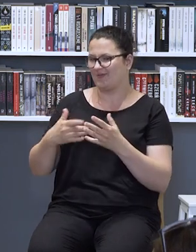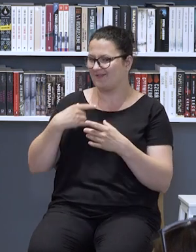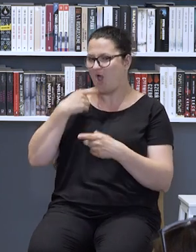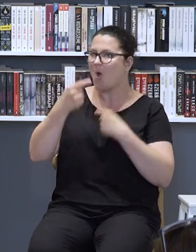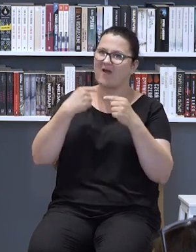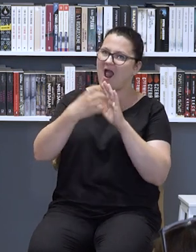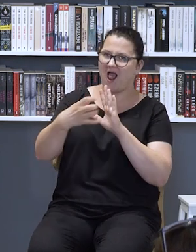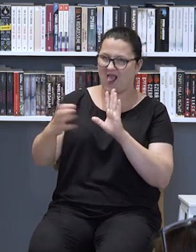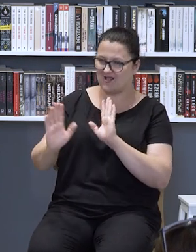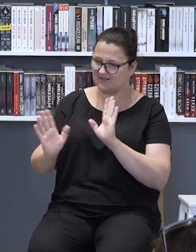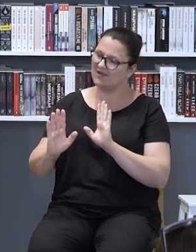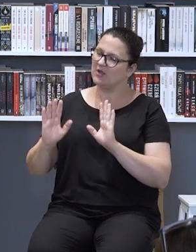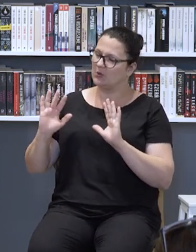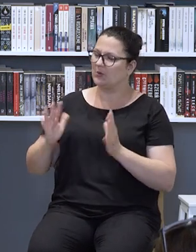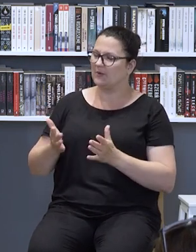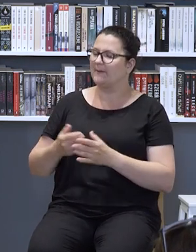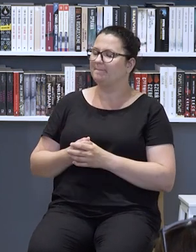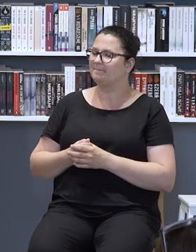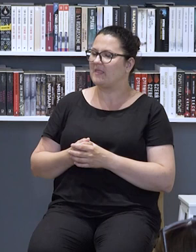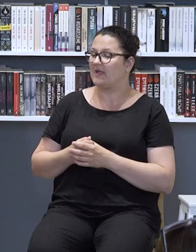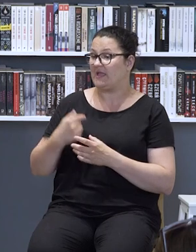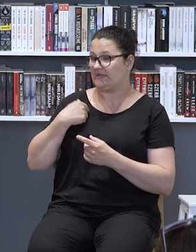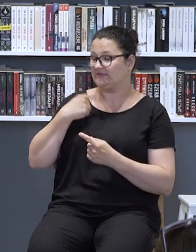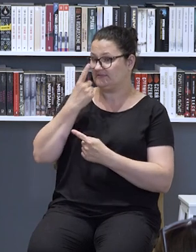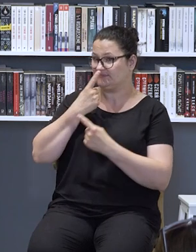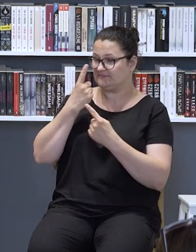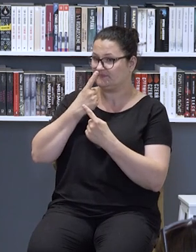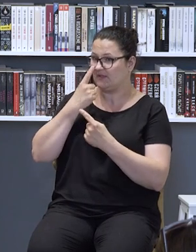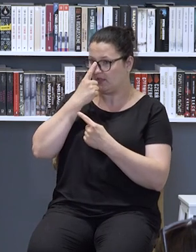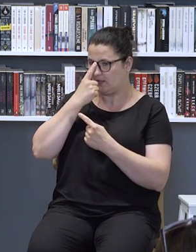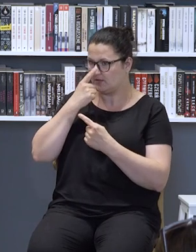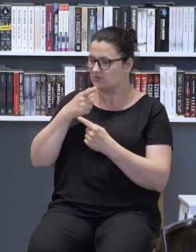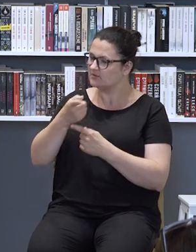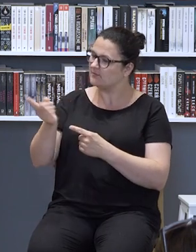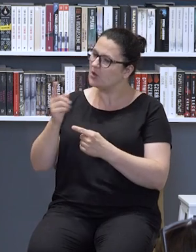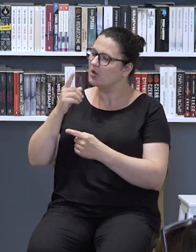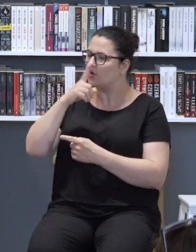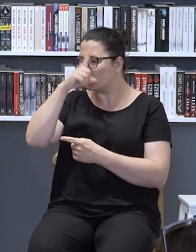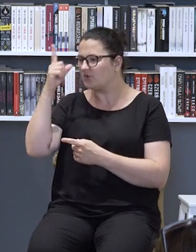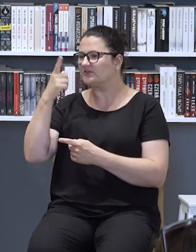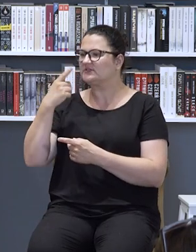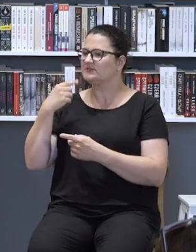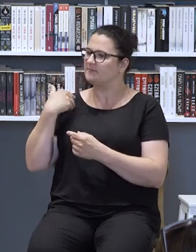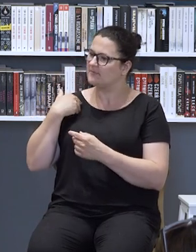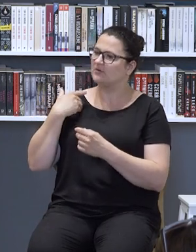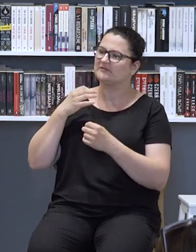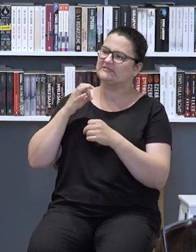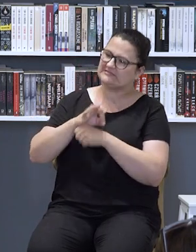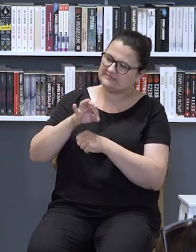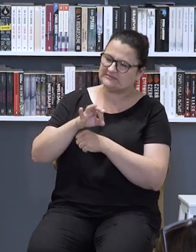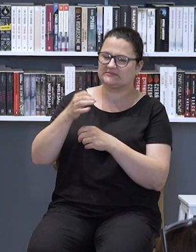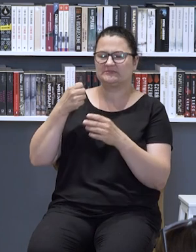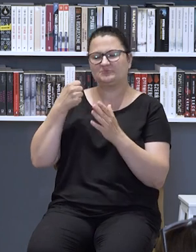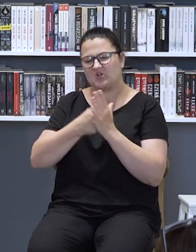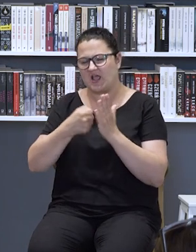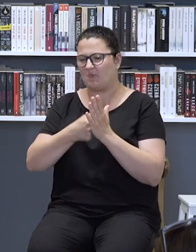opowiadać. I mam wrażenie, że ten moment, bo ci ludzie zadają sobie nawzajem potworne właśnie przemoc